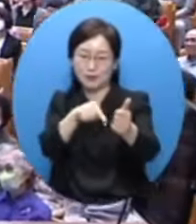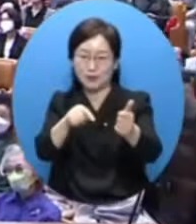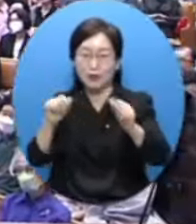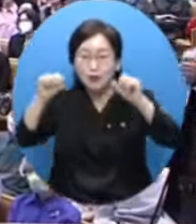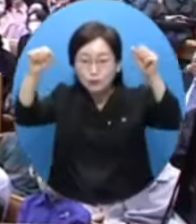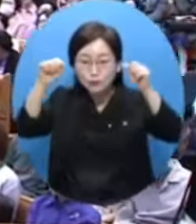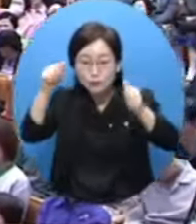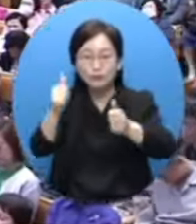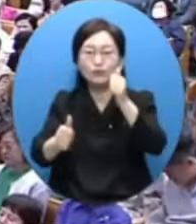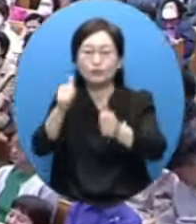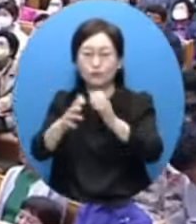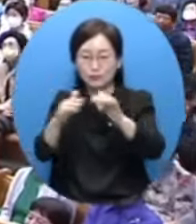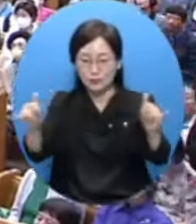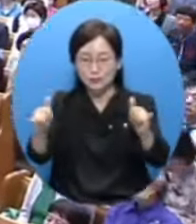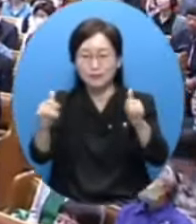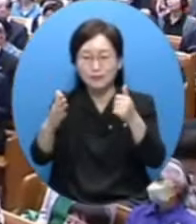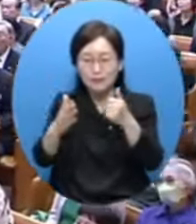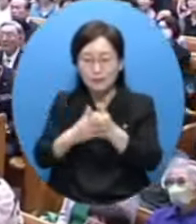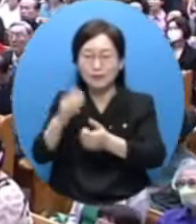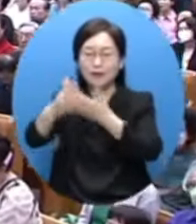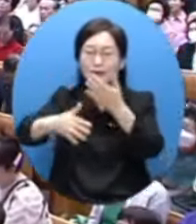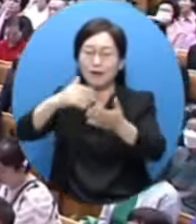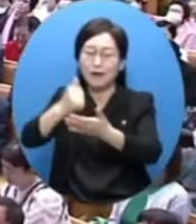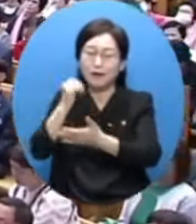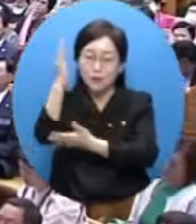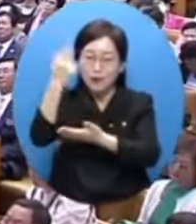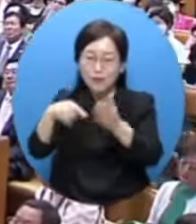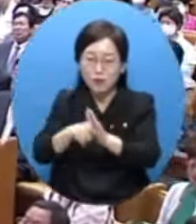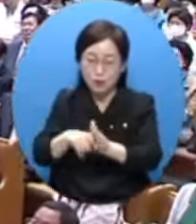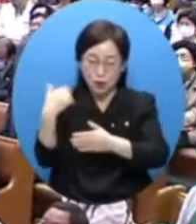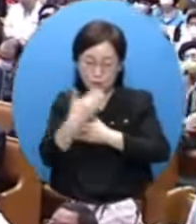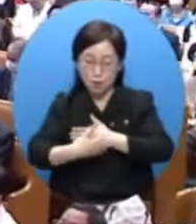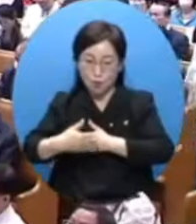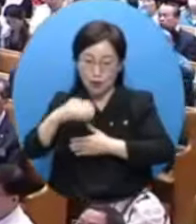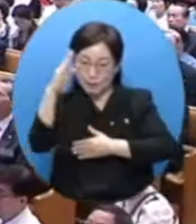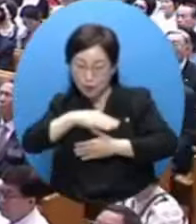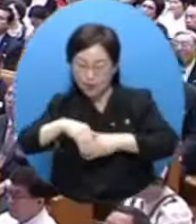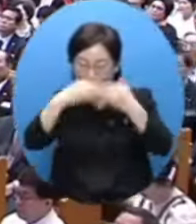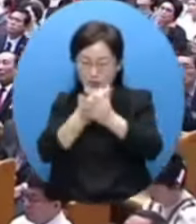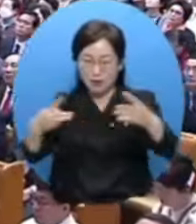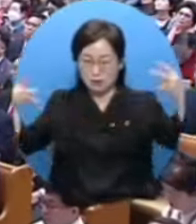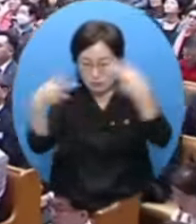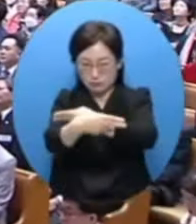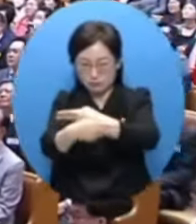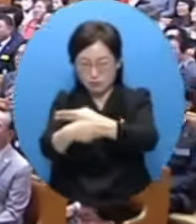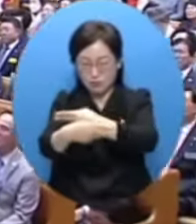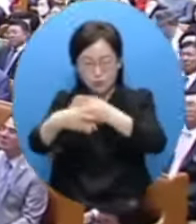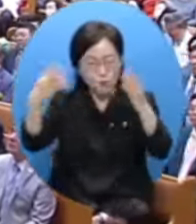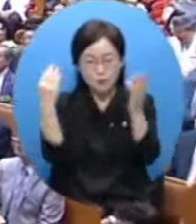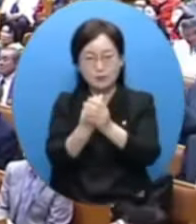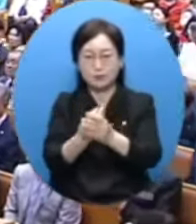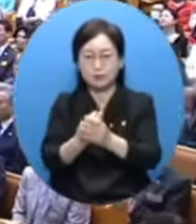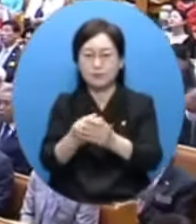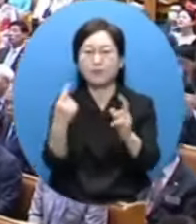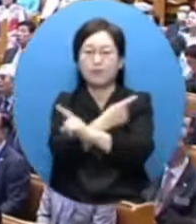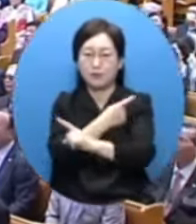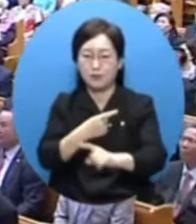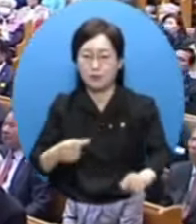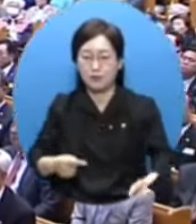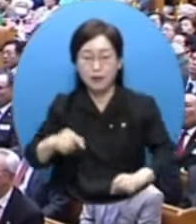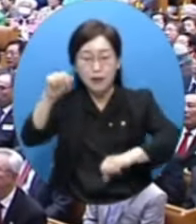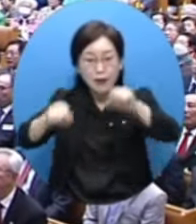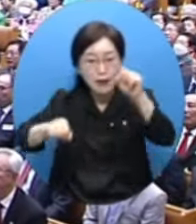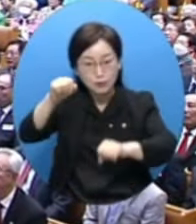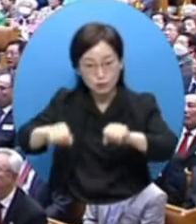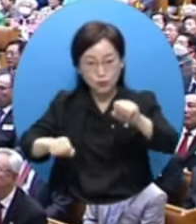되어 하나님께 영광을 돌리기 위해서 몸에 해로운 것을 다 끊은 것입니다. 180도 달라진 것입니다. 이것이 행동으로